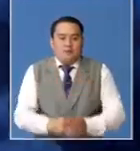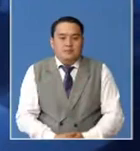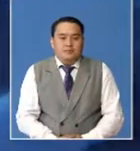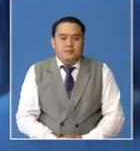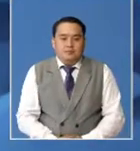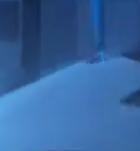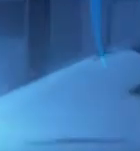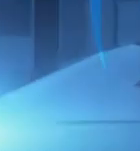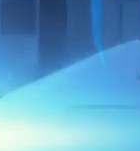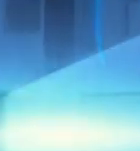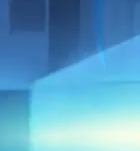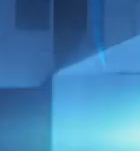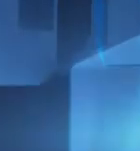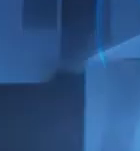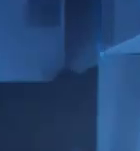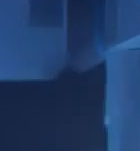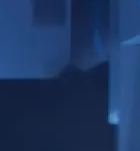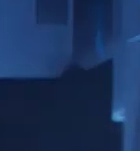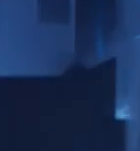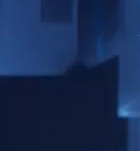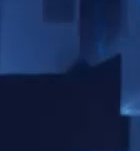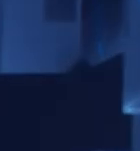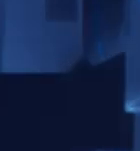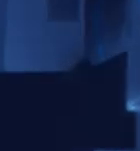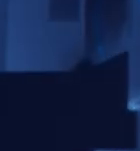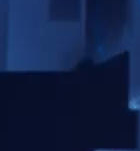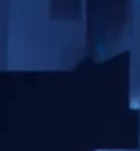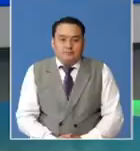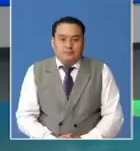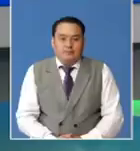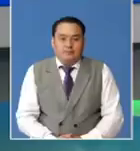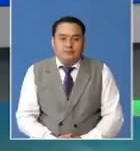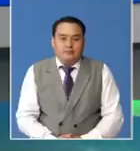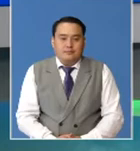Мади Байбосенов, телекомпания ЖТСУ, Талдыкурган.